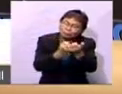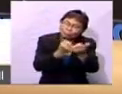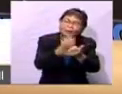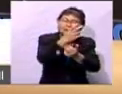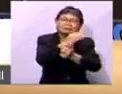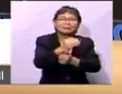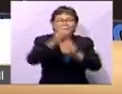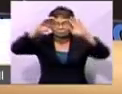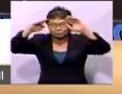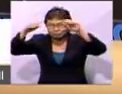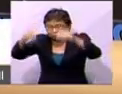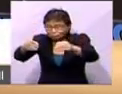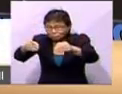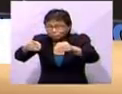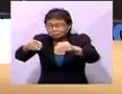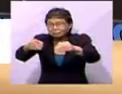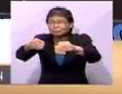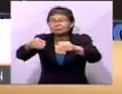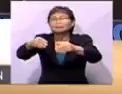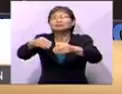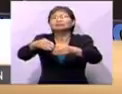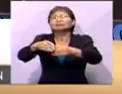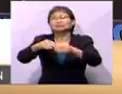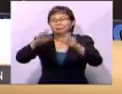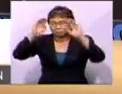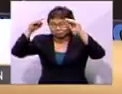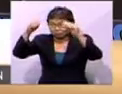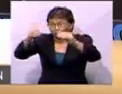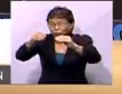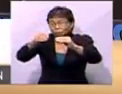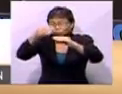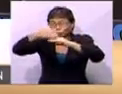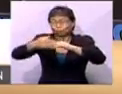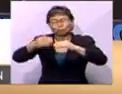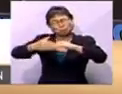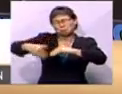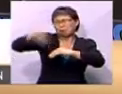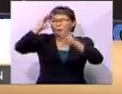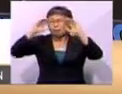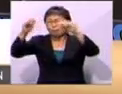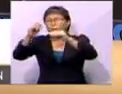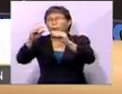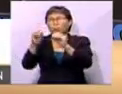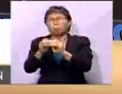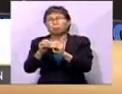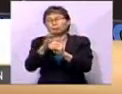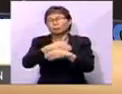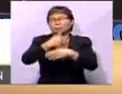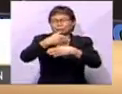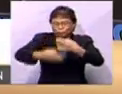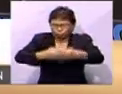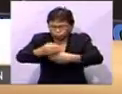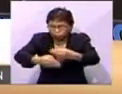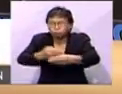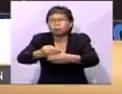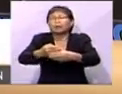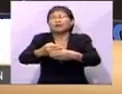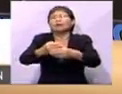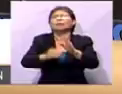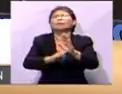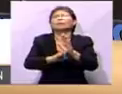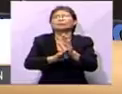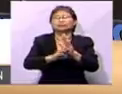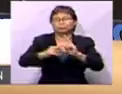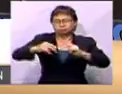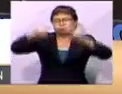dan konsentrasi mereka yang lebih optimum lagi serta produktiviti dipertingkatkan. Ekoran